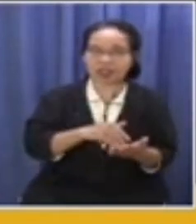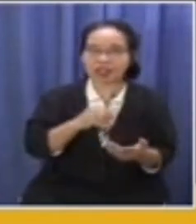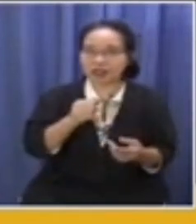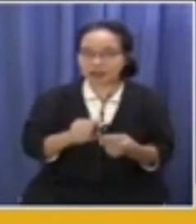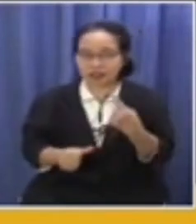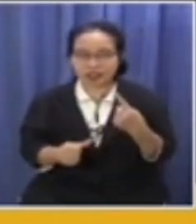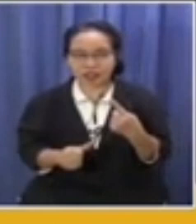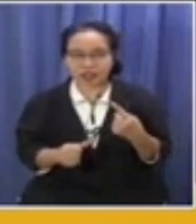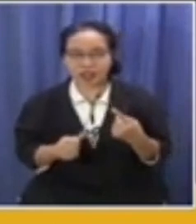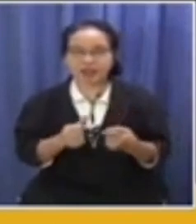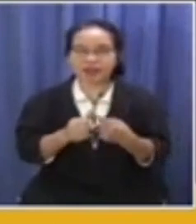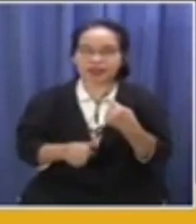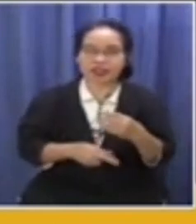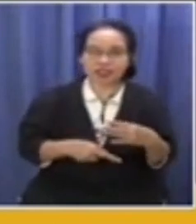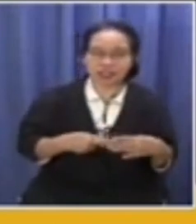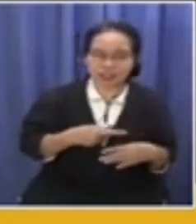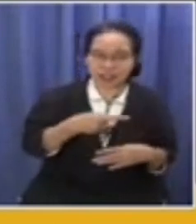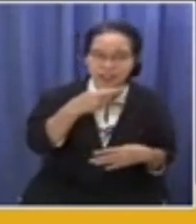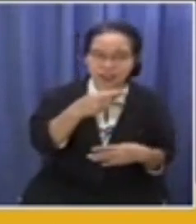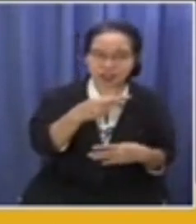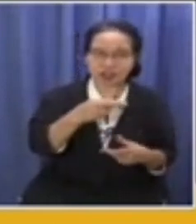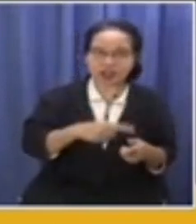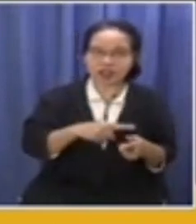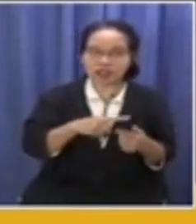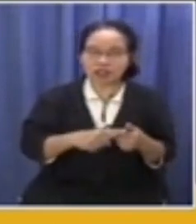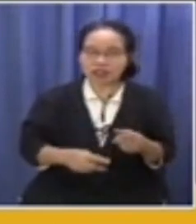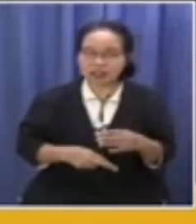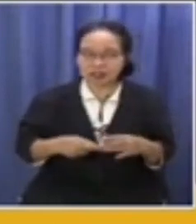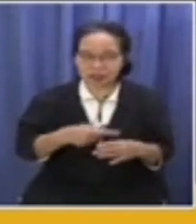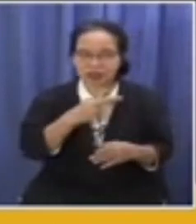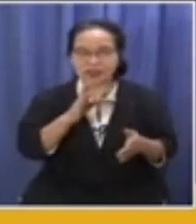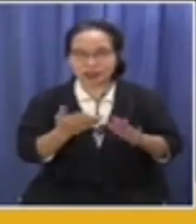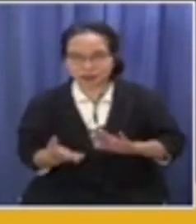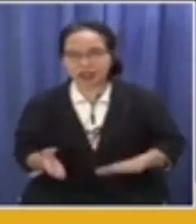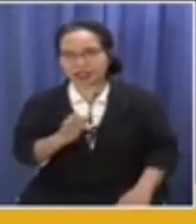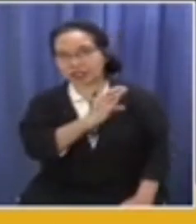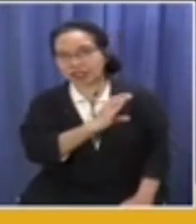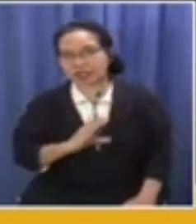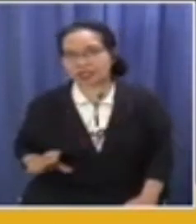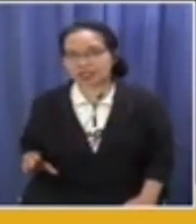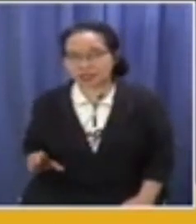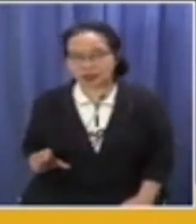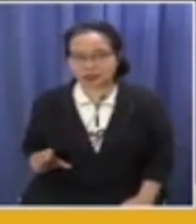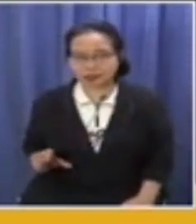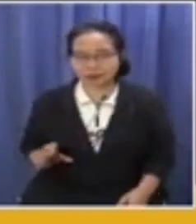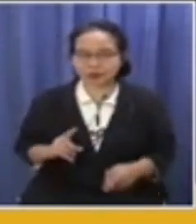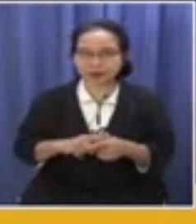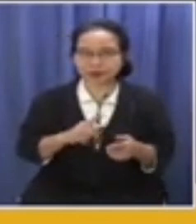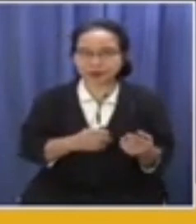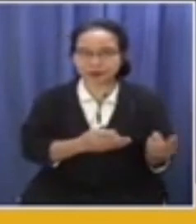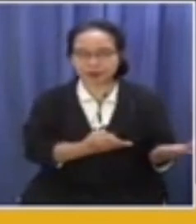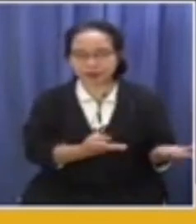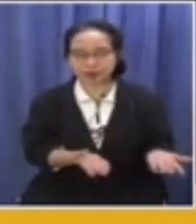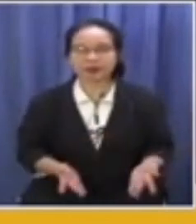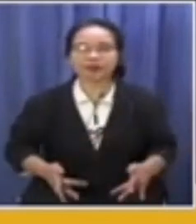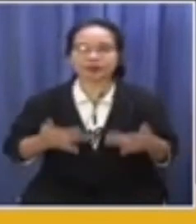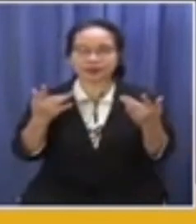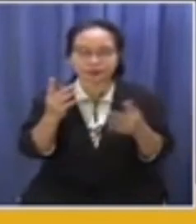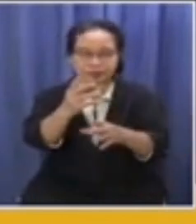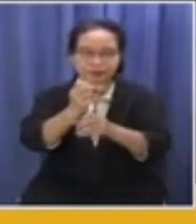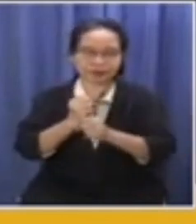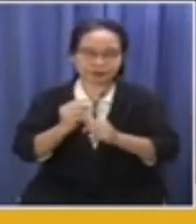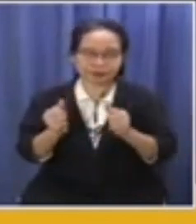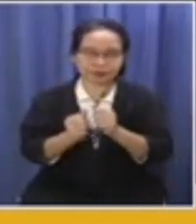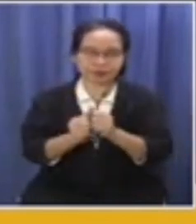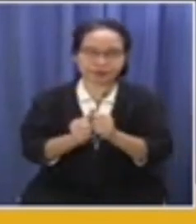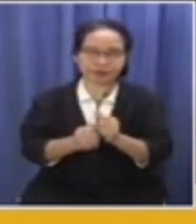una unang pagkabuhay ang Bubuhayin niyo namatay kay Kristo yun namang dadat naang buhay aagawin